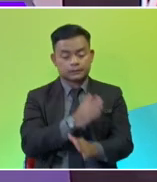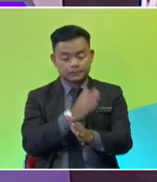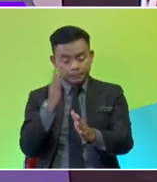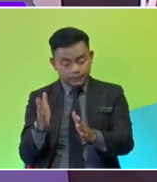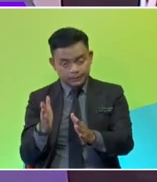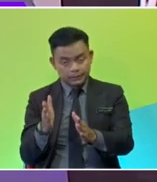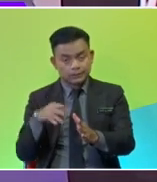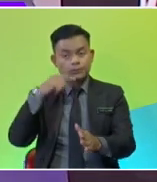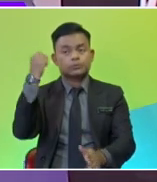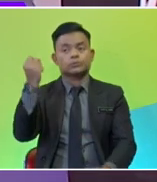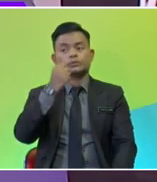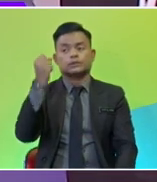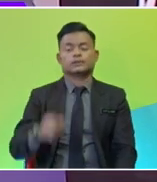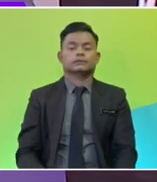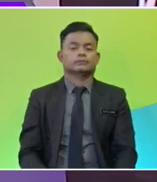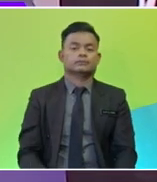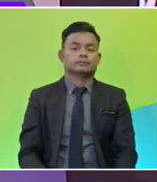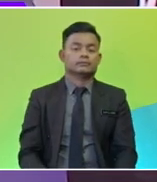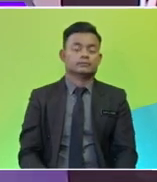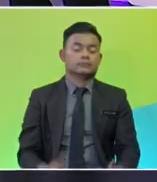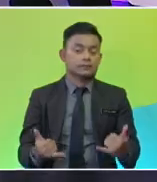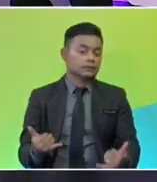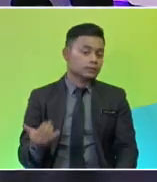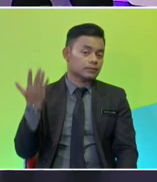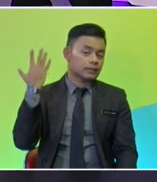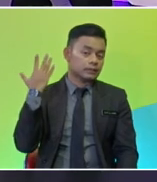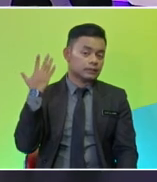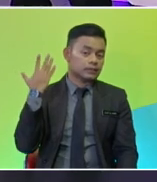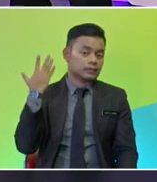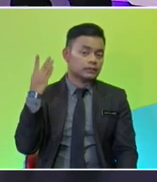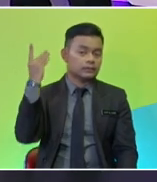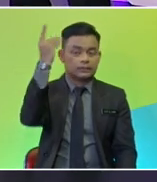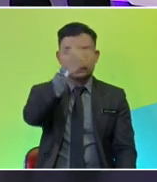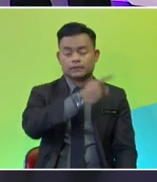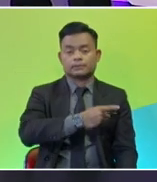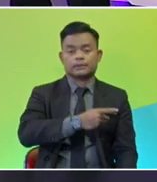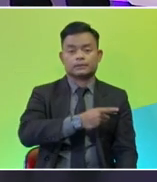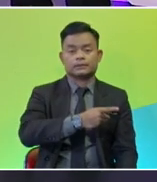ke belakang dan kita boleh ke hadapan